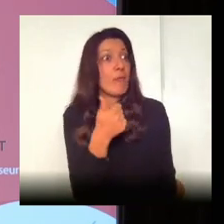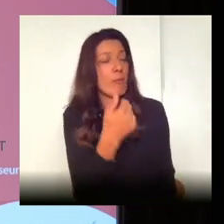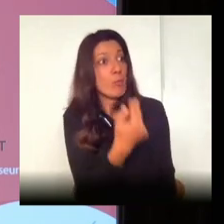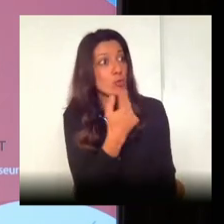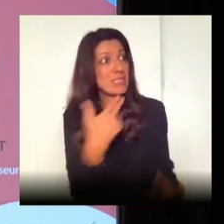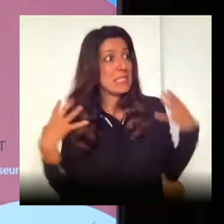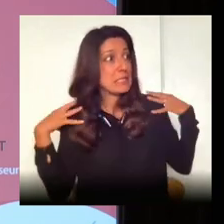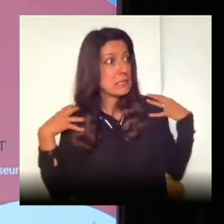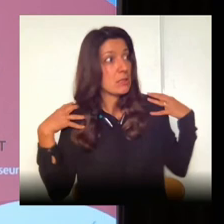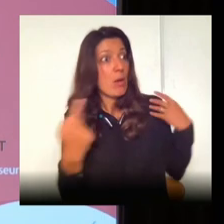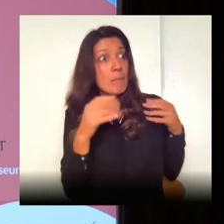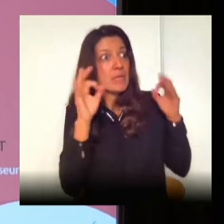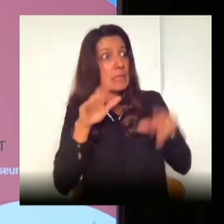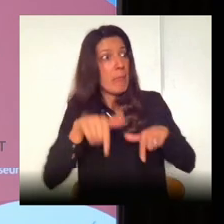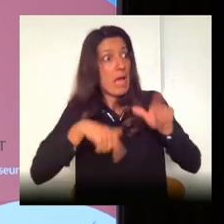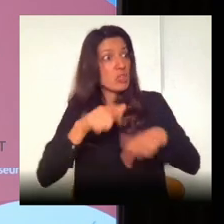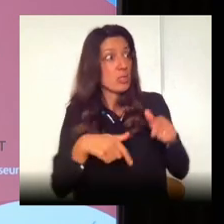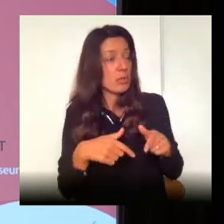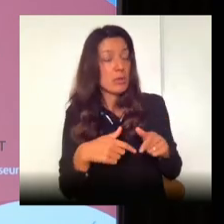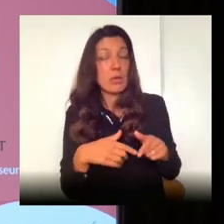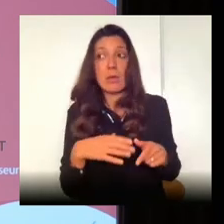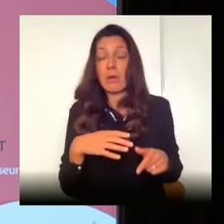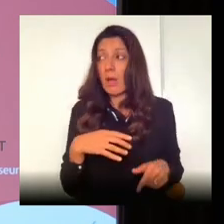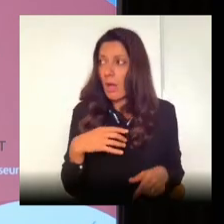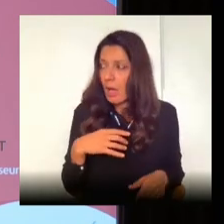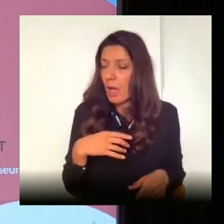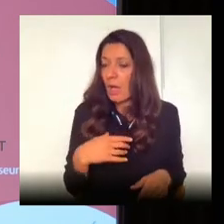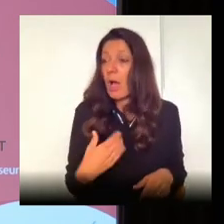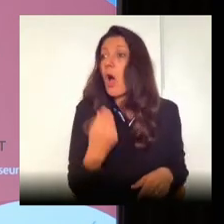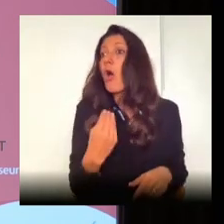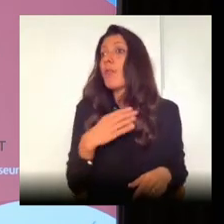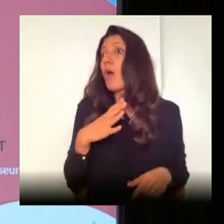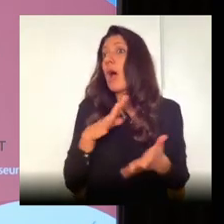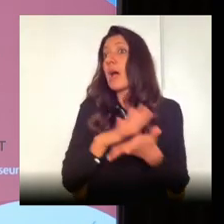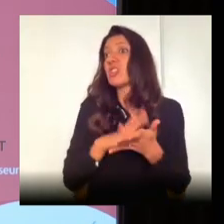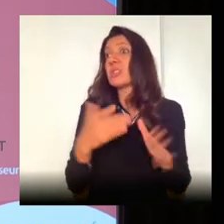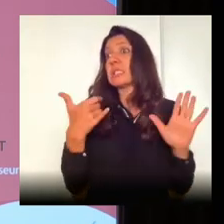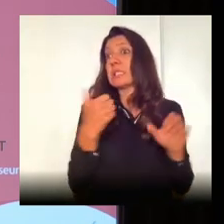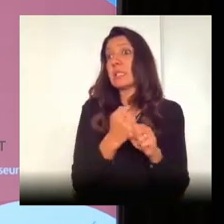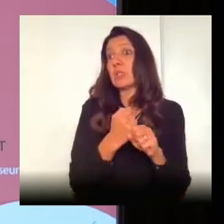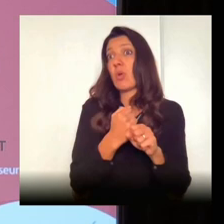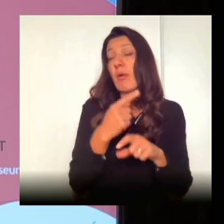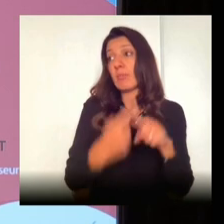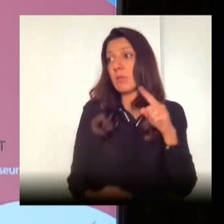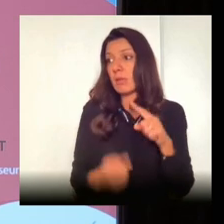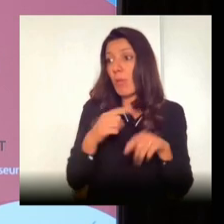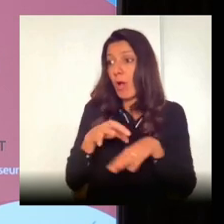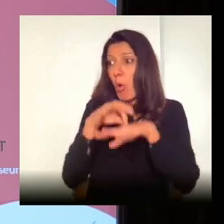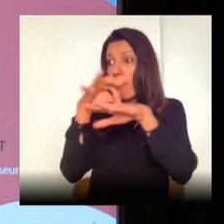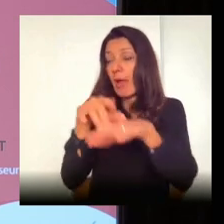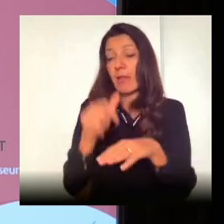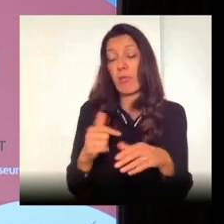Donc, je me suis dit, j'ai un enfant de 6 ans et demi, si je veux l'accompagner le plus longtemps possible, il faut que je me ménage. Il faut que je